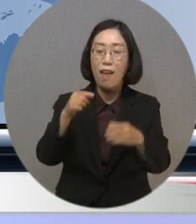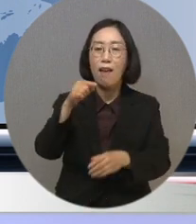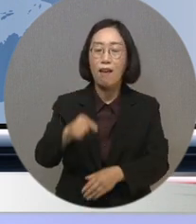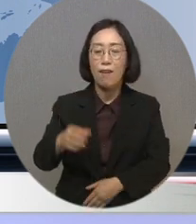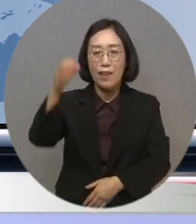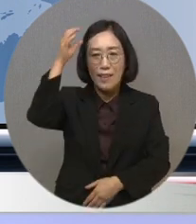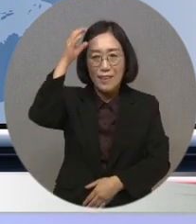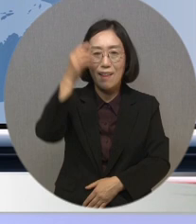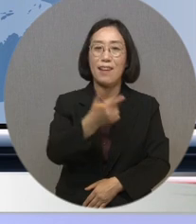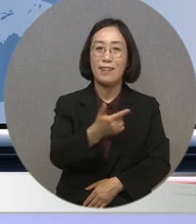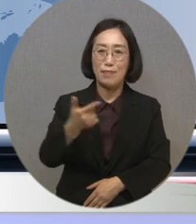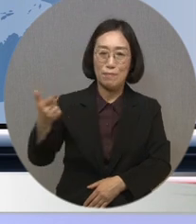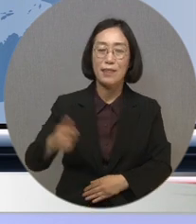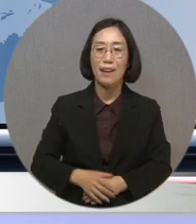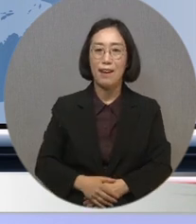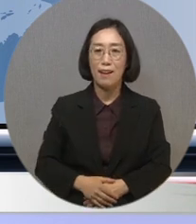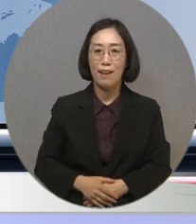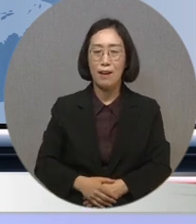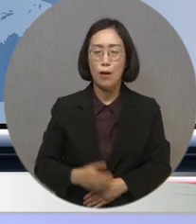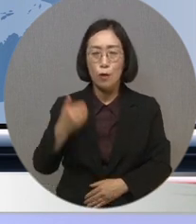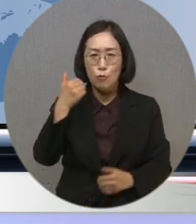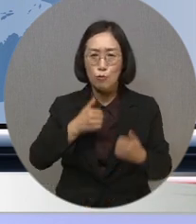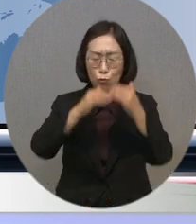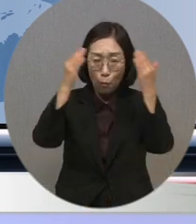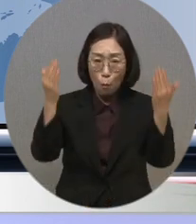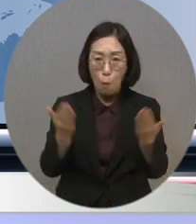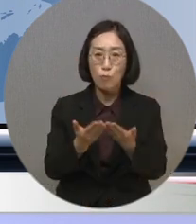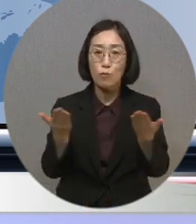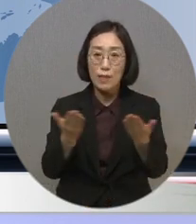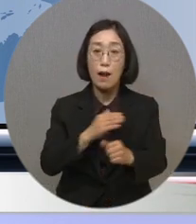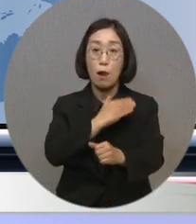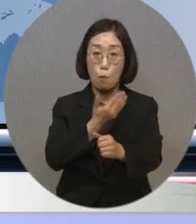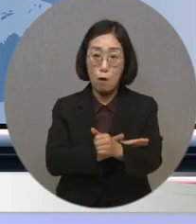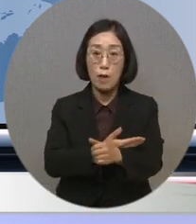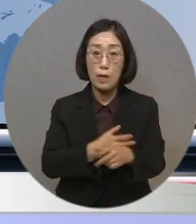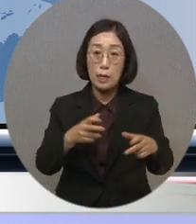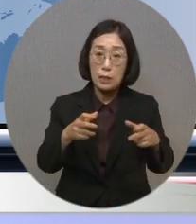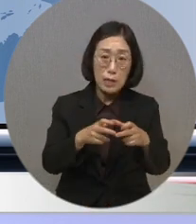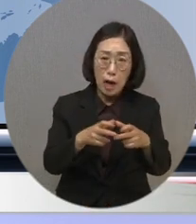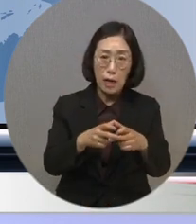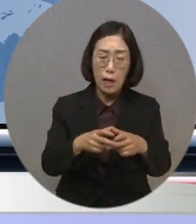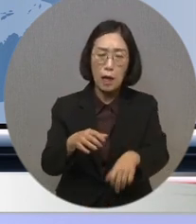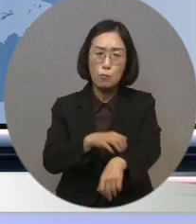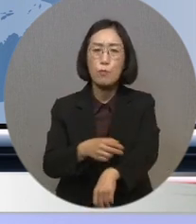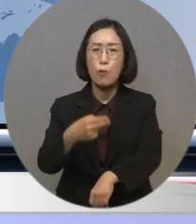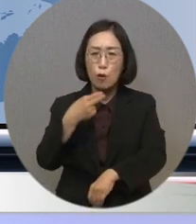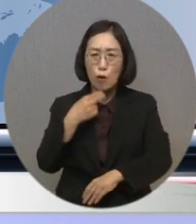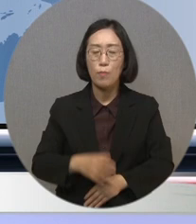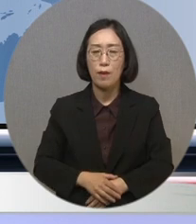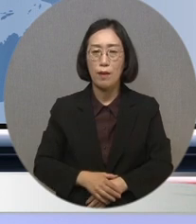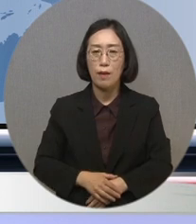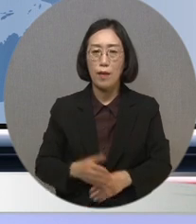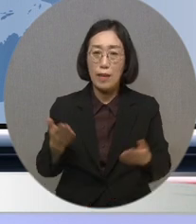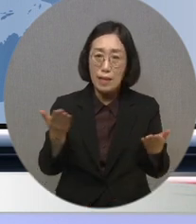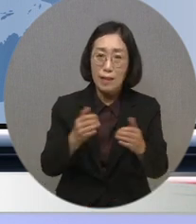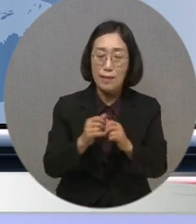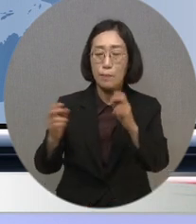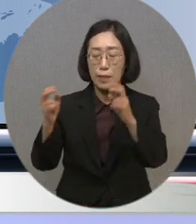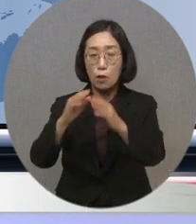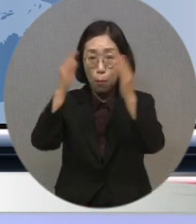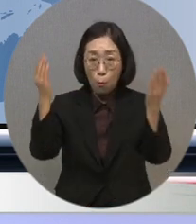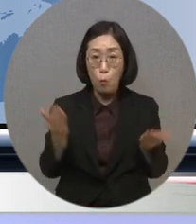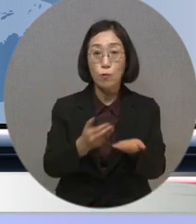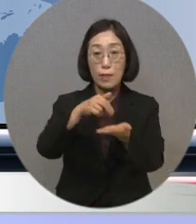기대되는 바가 큽니다 누구나 일할 권리 장애가 장애물이 되지 않도록 근로자와 기업의